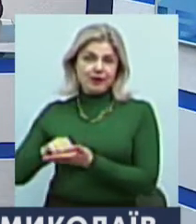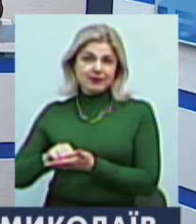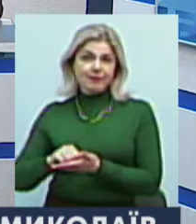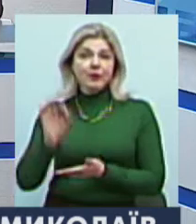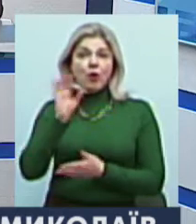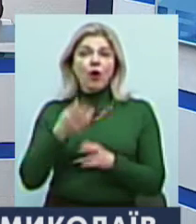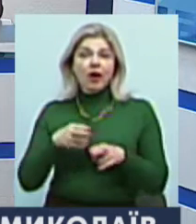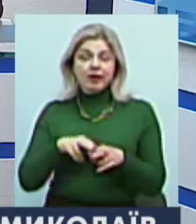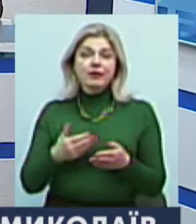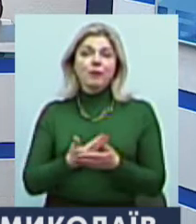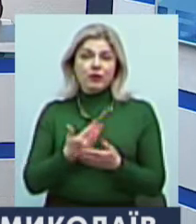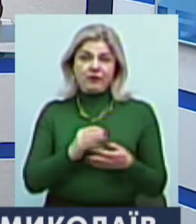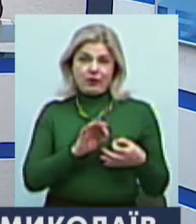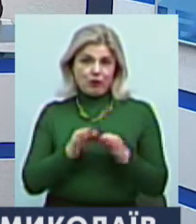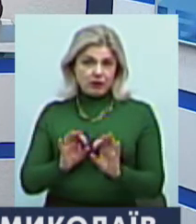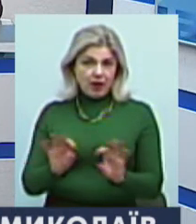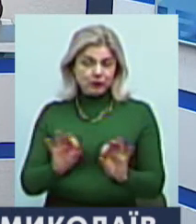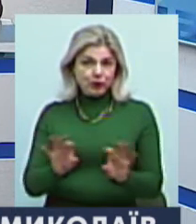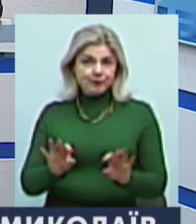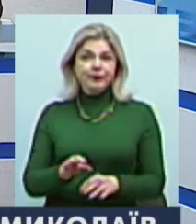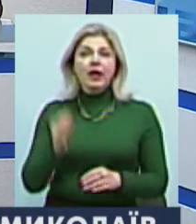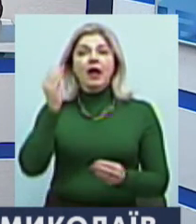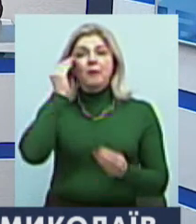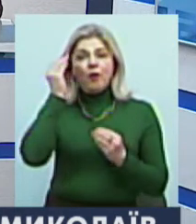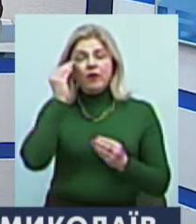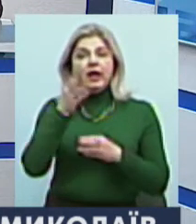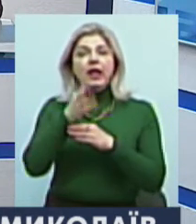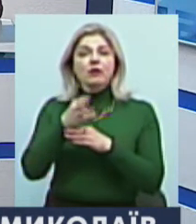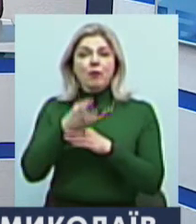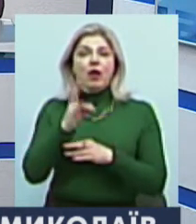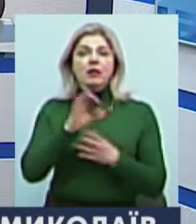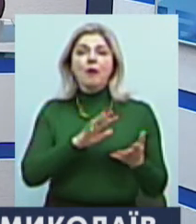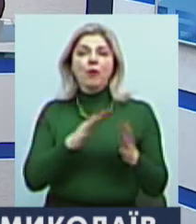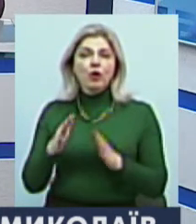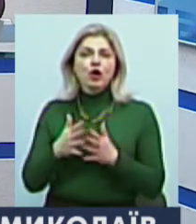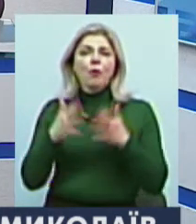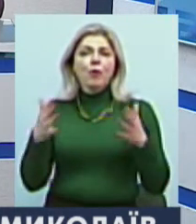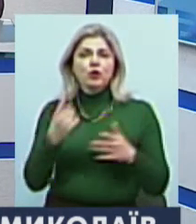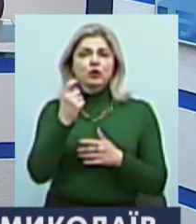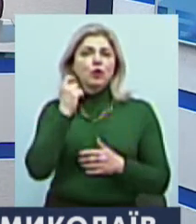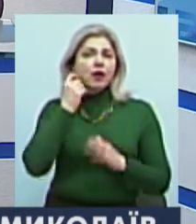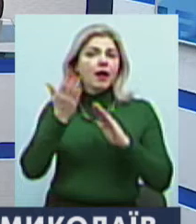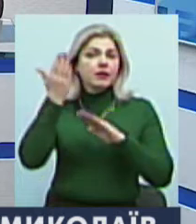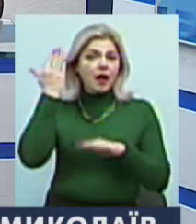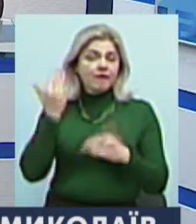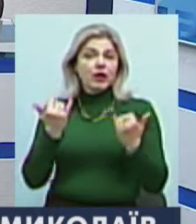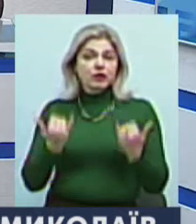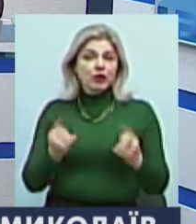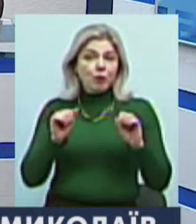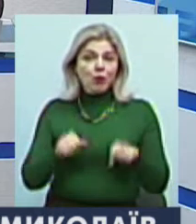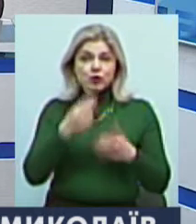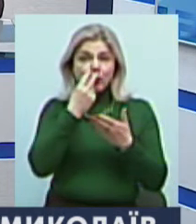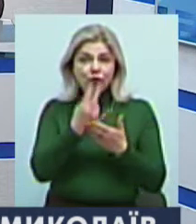Тож про ці та інші події більш докладно. Погляд кінематографістів на події більш як столітньої давності нині можна побачити